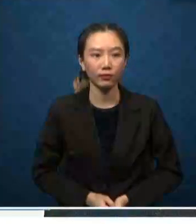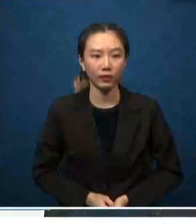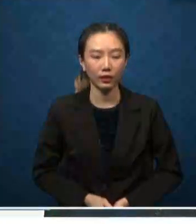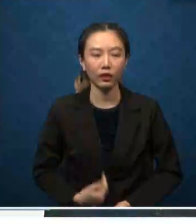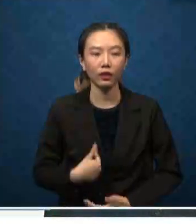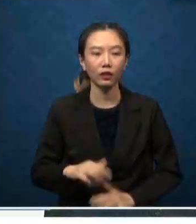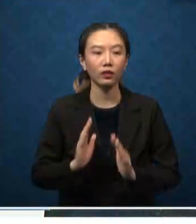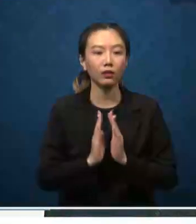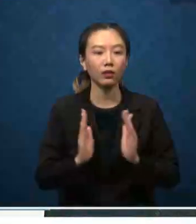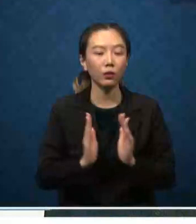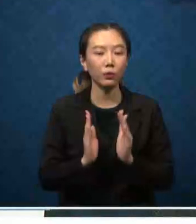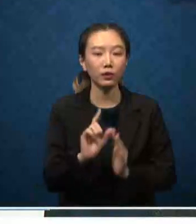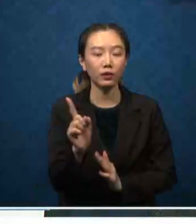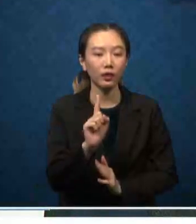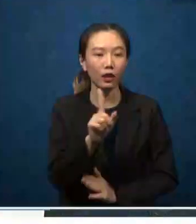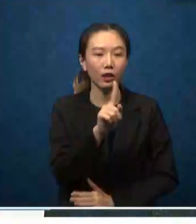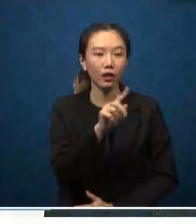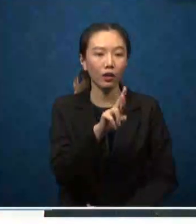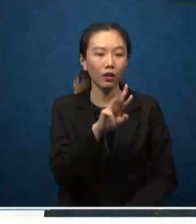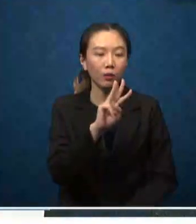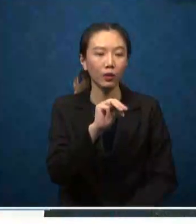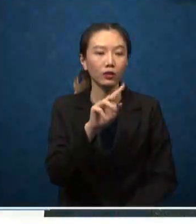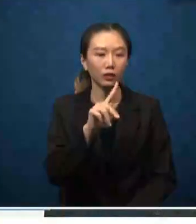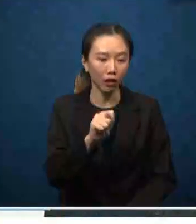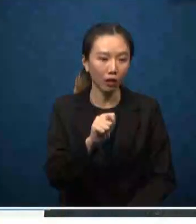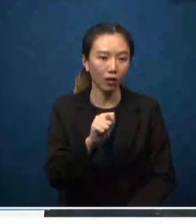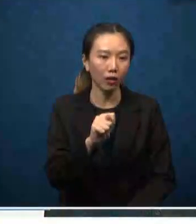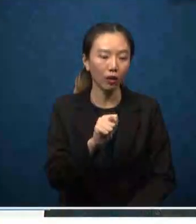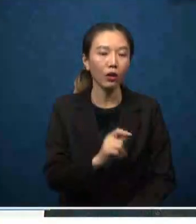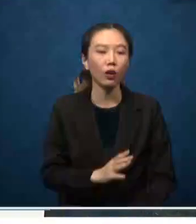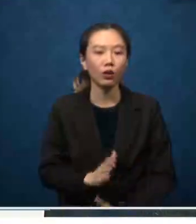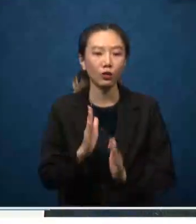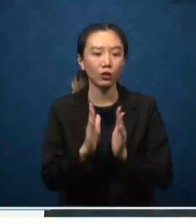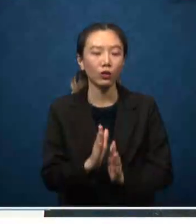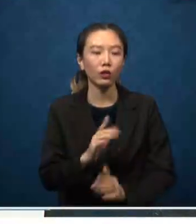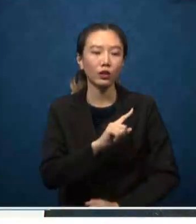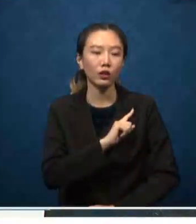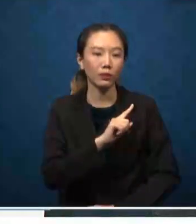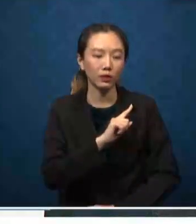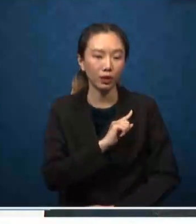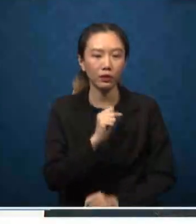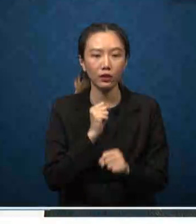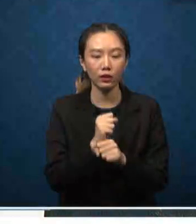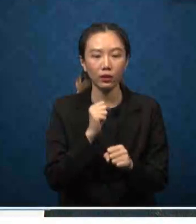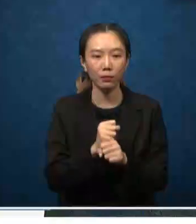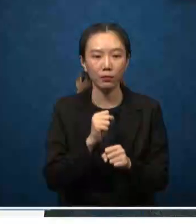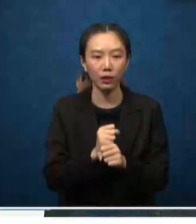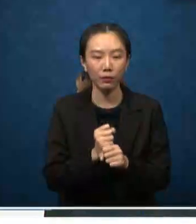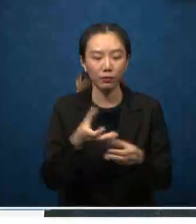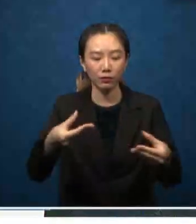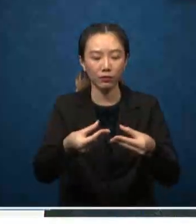คุณทั้งรัฐมนตรีและผู้มีส่วนเกี่ยวข้องในการออกพระราชกำหนดฉบับ